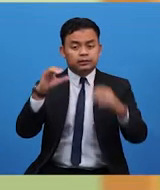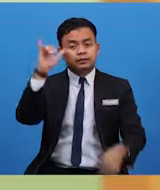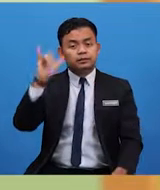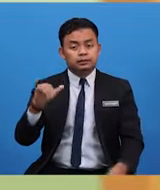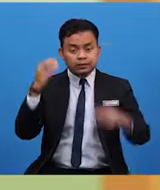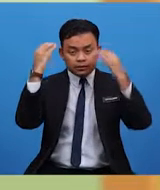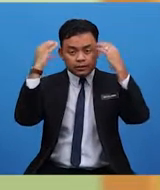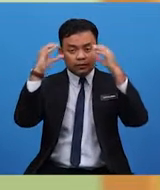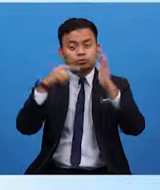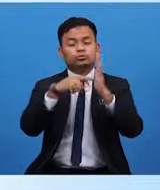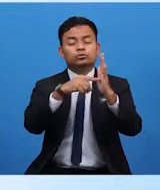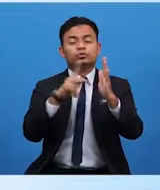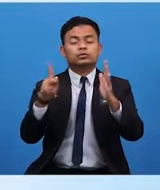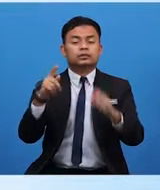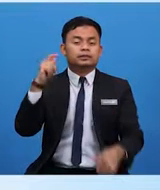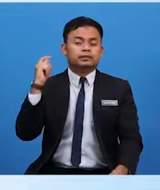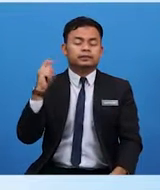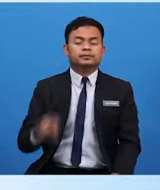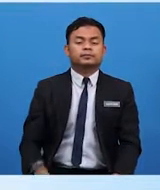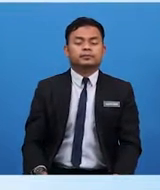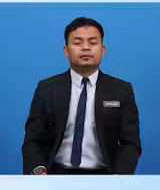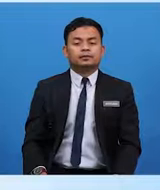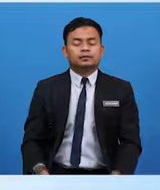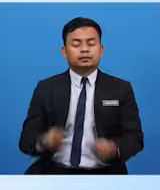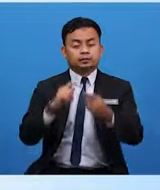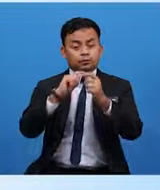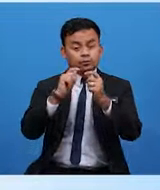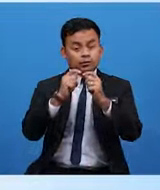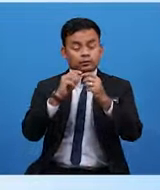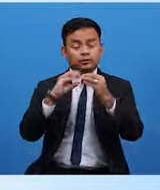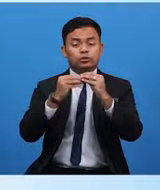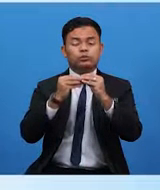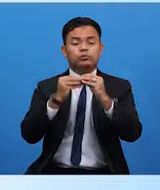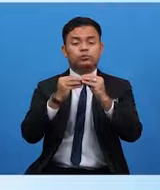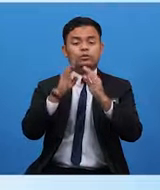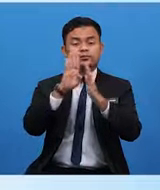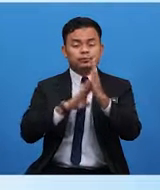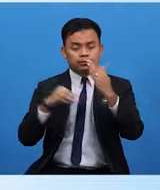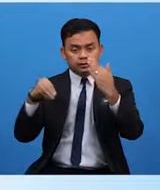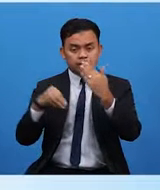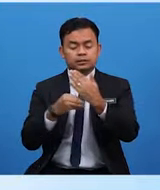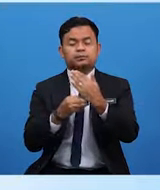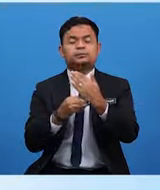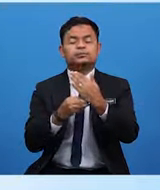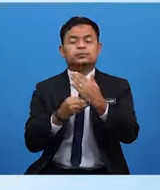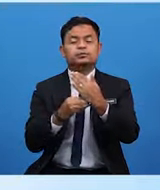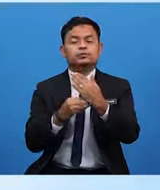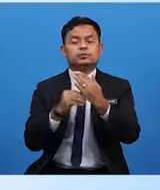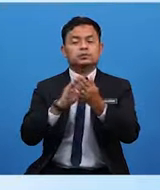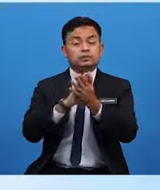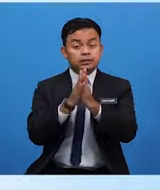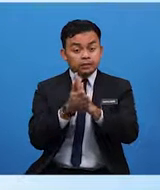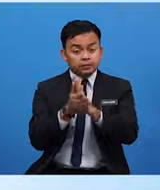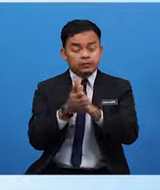kutunjukkan Tadi tukarkan nomor bercampur ikut kepada pecahan tak wajar